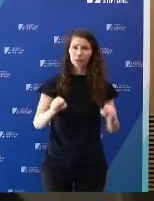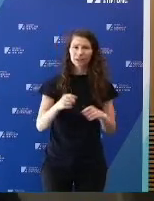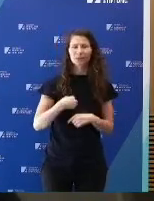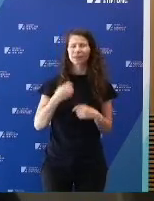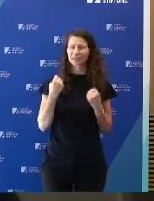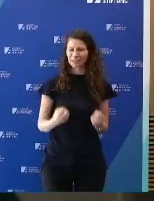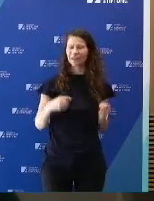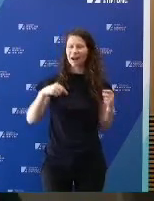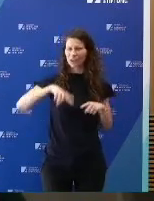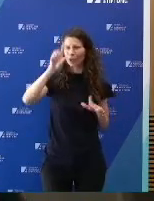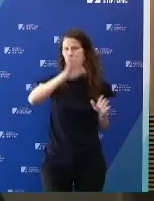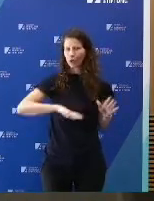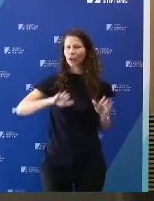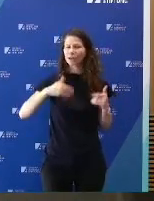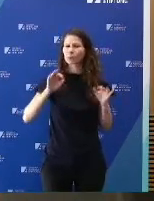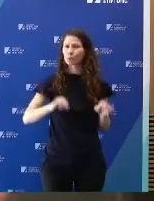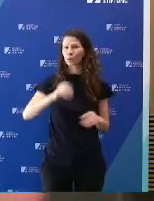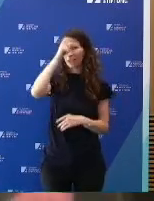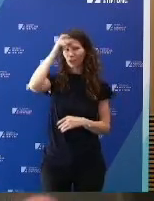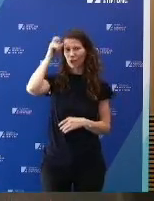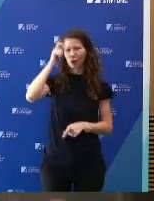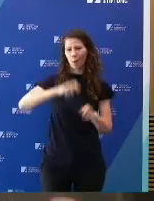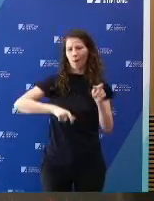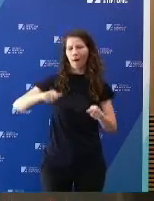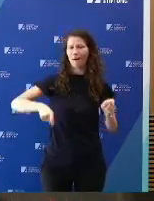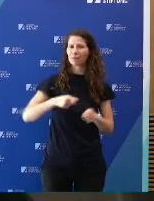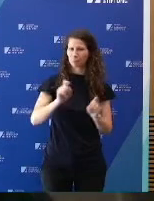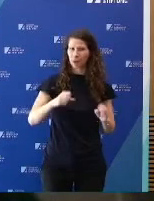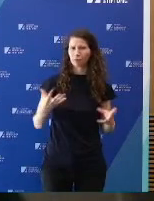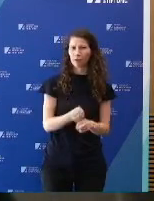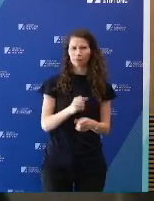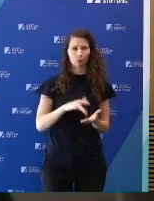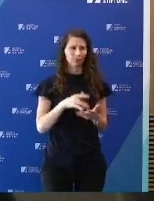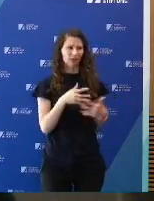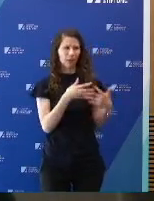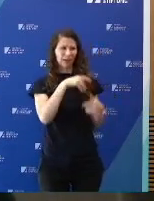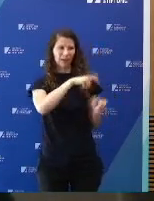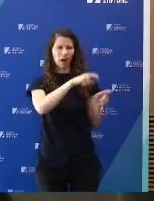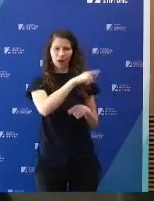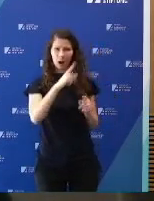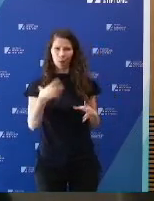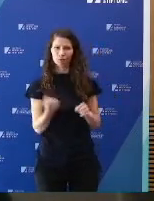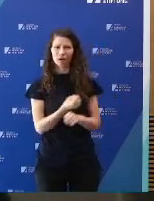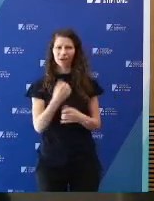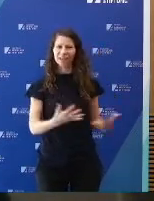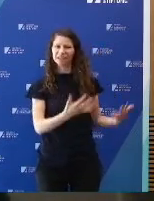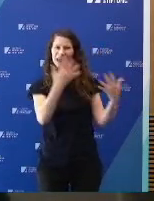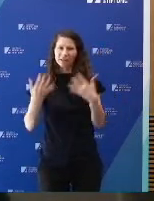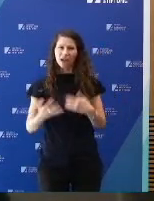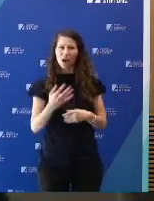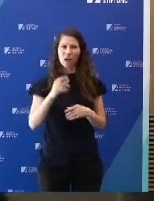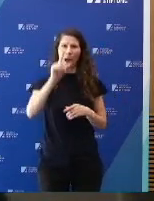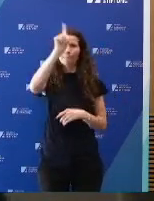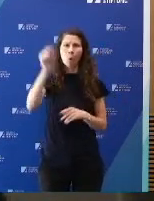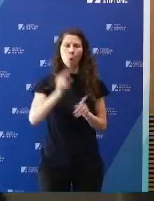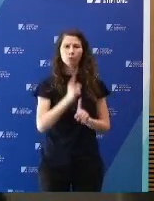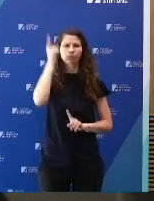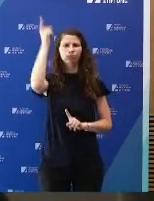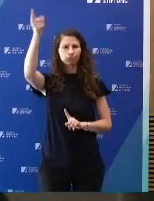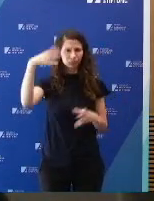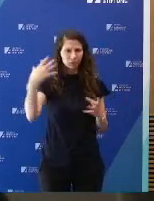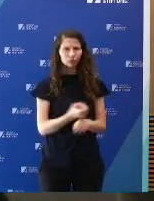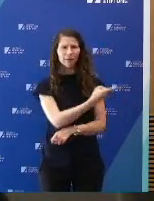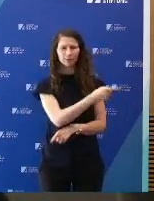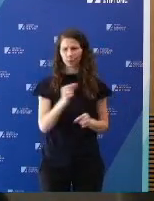das hinbekommen können, weil ganz ehrlich, die Amerikaner haben es auch geschafft, innerhalb von 10 Jahren zum Mond zu fliegen. Da werden wir das doch wohl hinkriegen, zumindest auf unserem